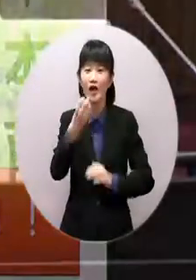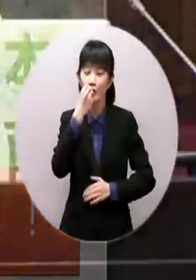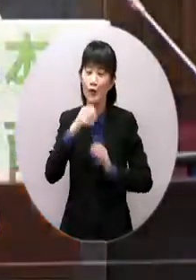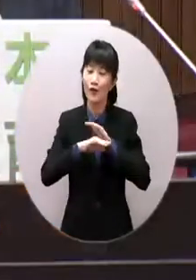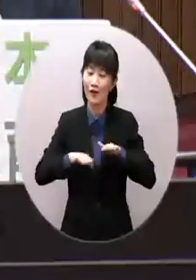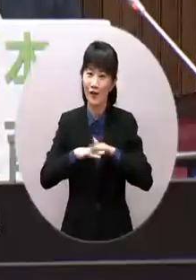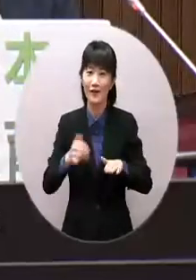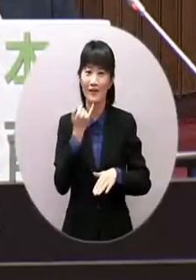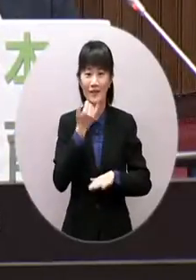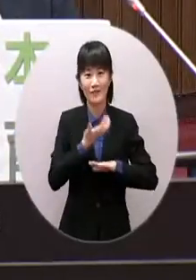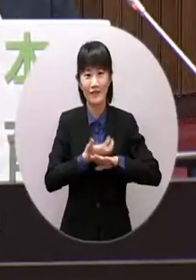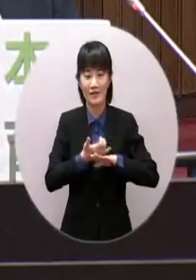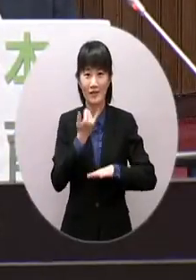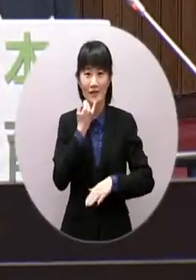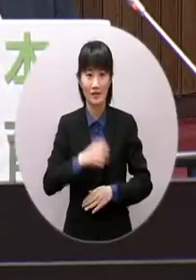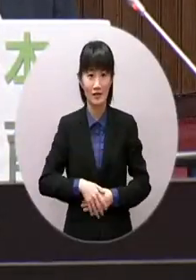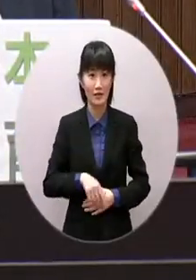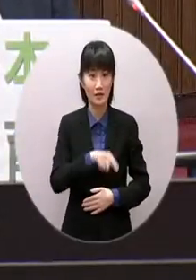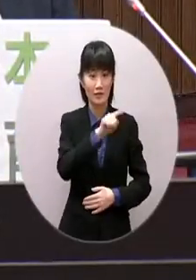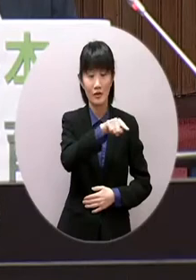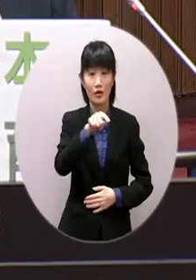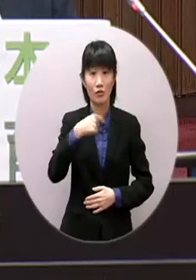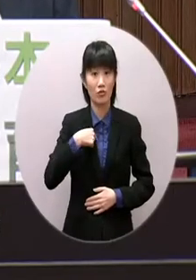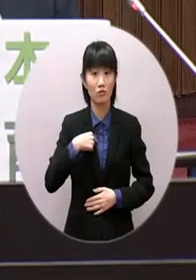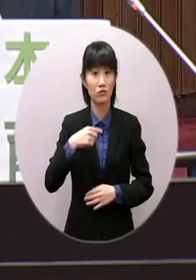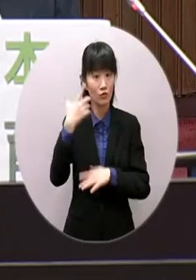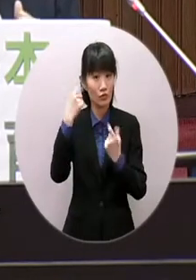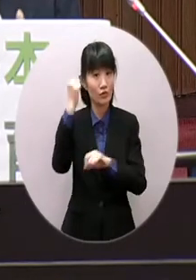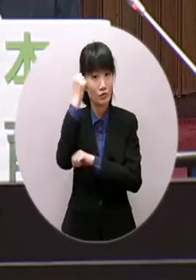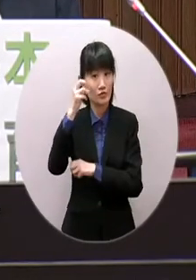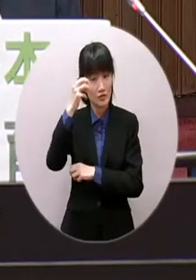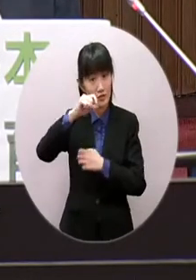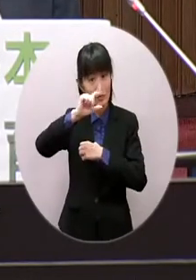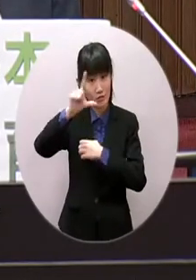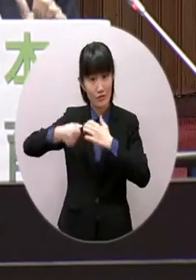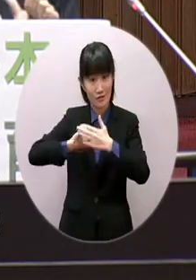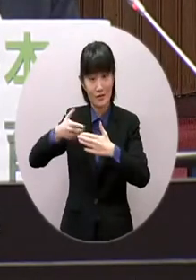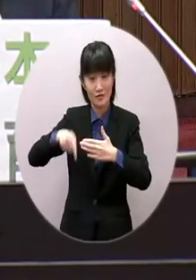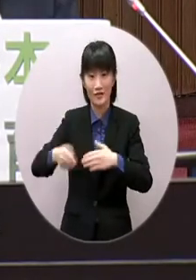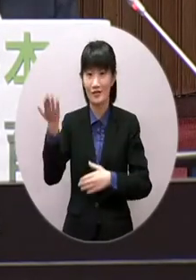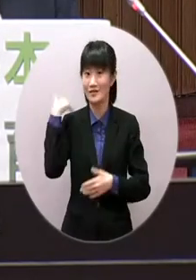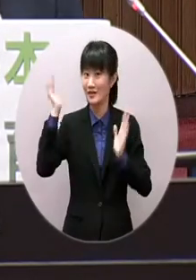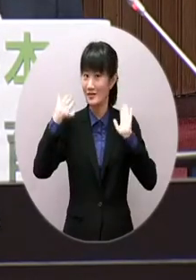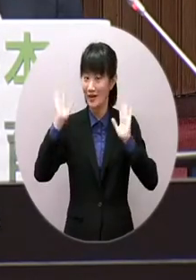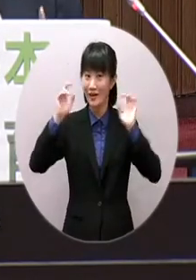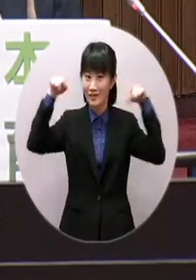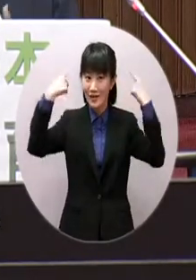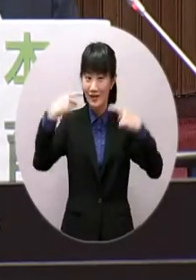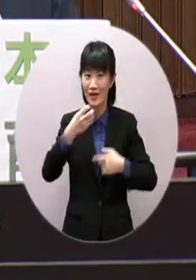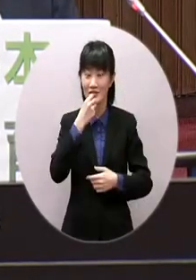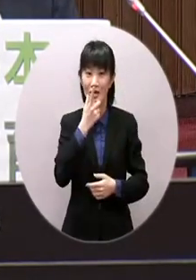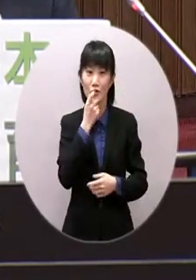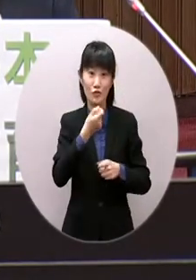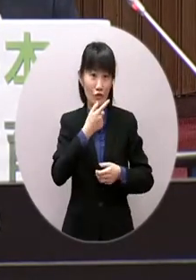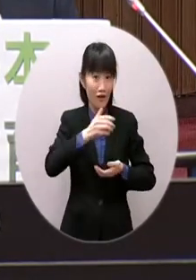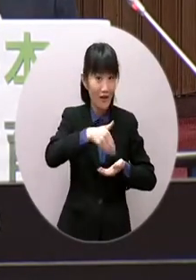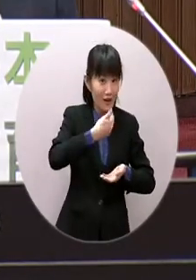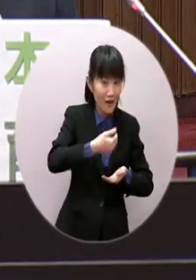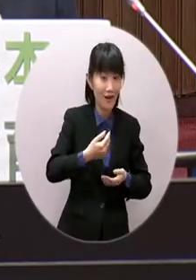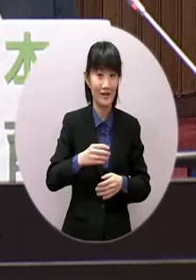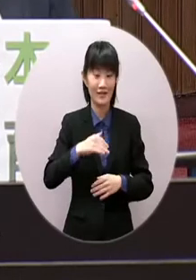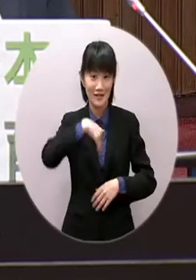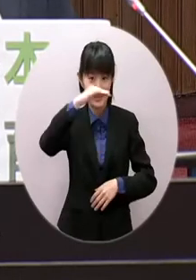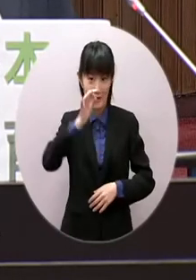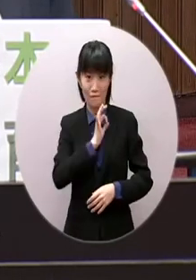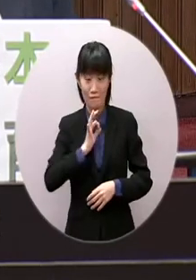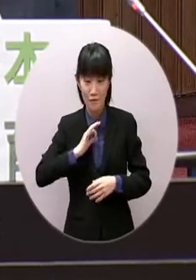自于万里，林主委来自于罗东，我来自于日月潭，我们小时候可能都会喝绿豆汤，可能妈妈会用三粉圆煮一